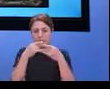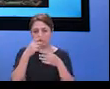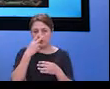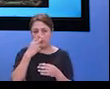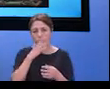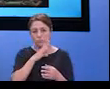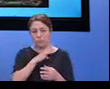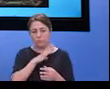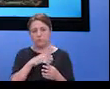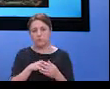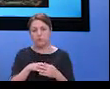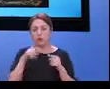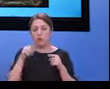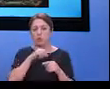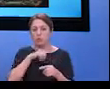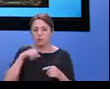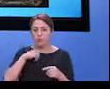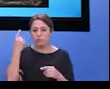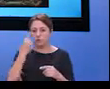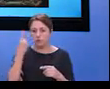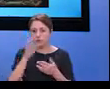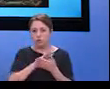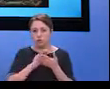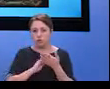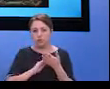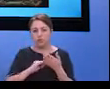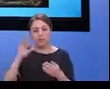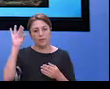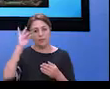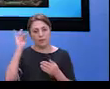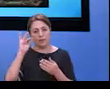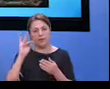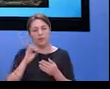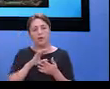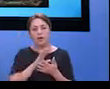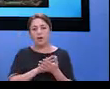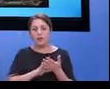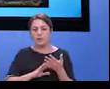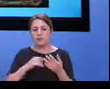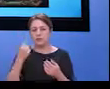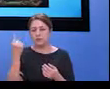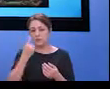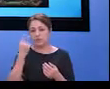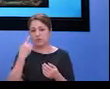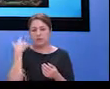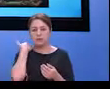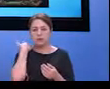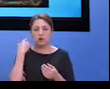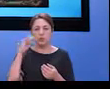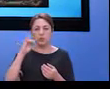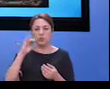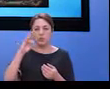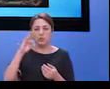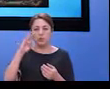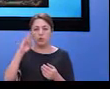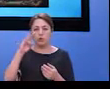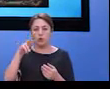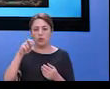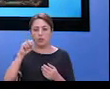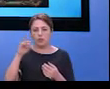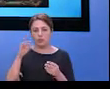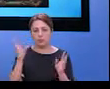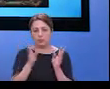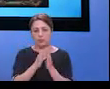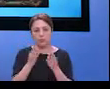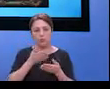кўриб турибсиз ва ўзининг биринчи ёзган тарих асарининг биринчи саҳифаларини юнонлар ўртасида нима қилди?